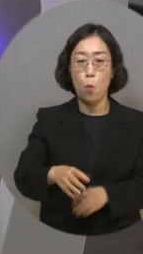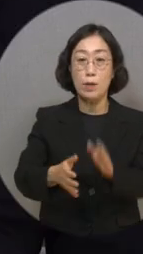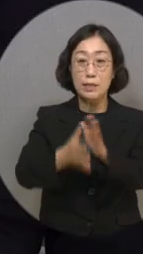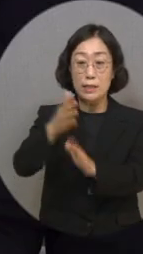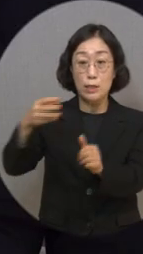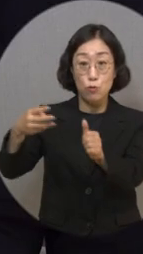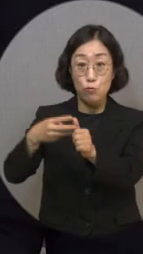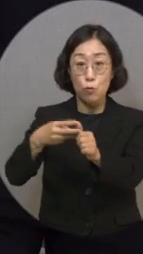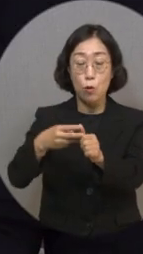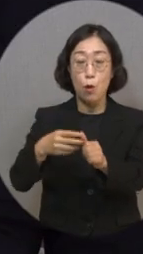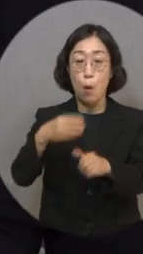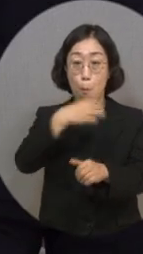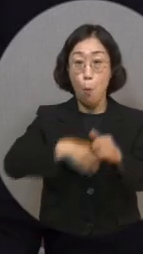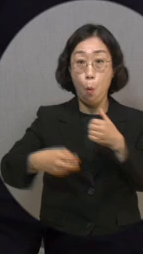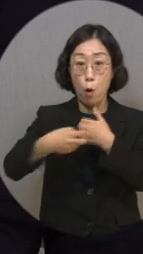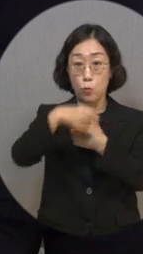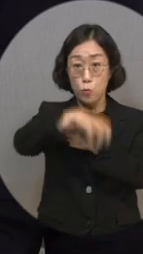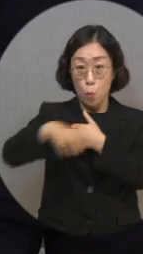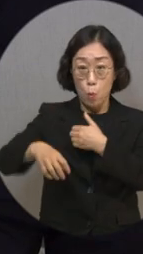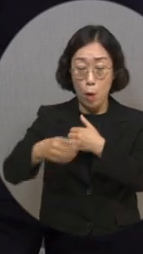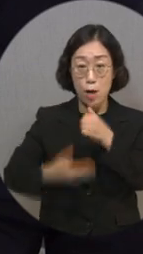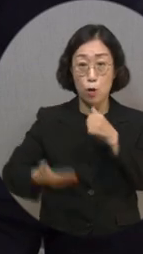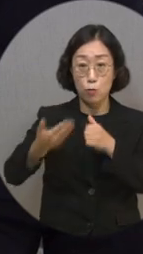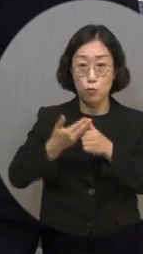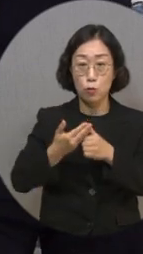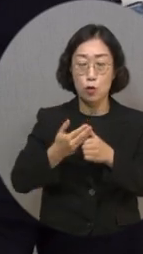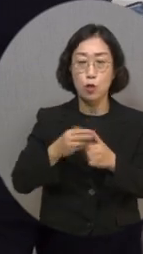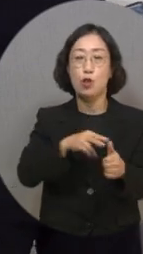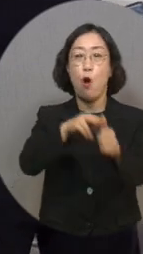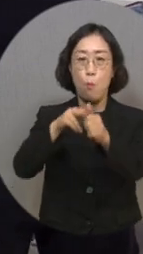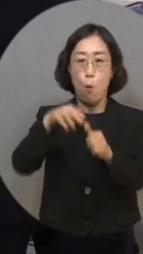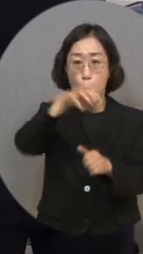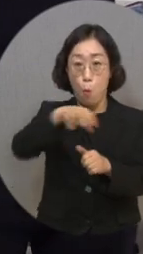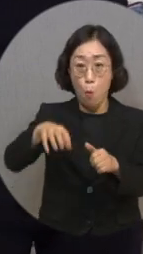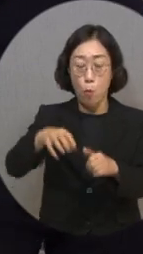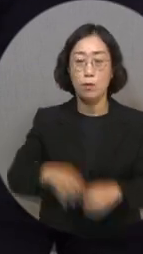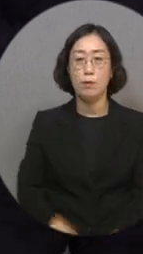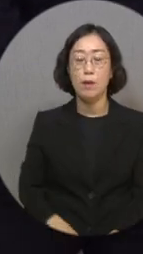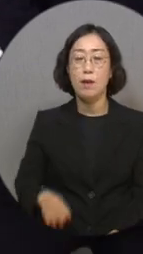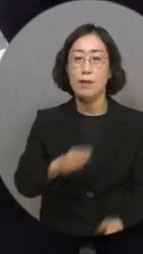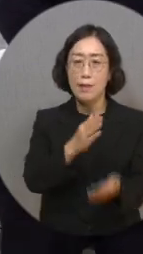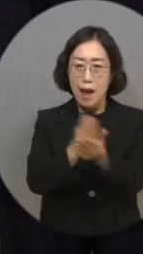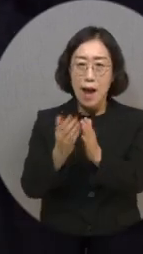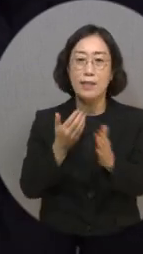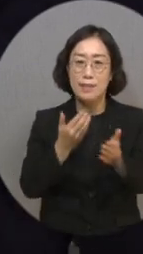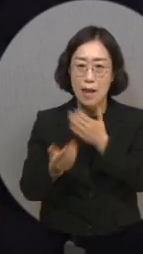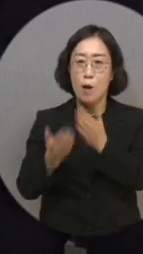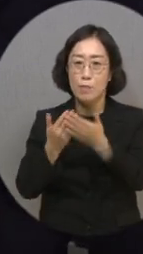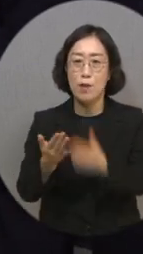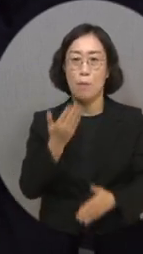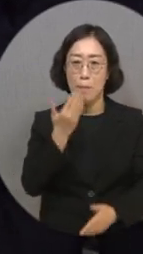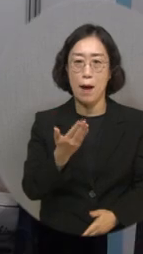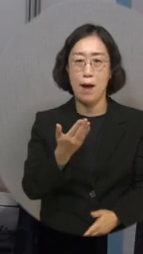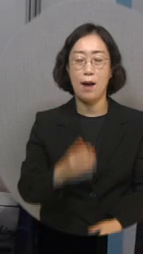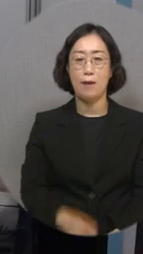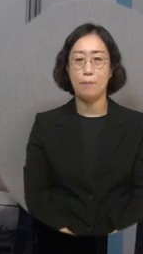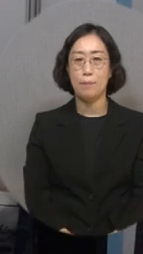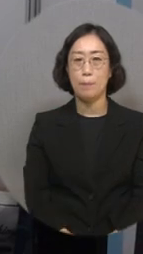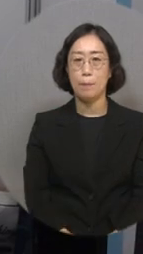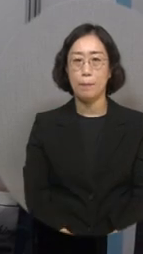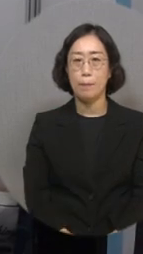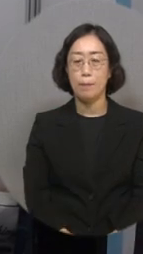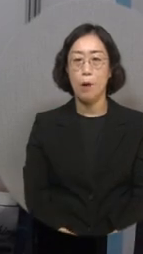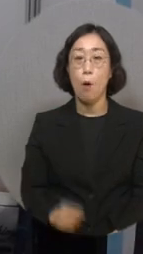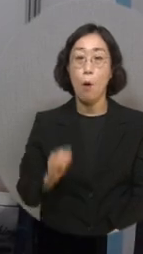보건소가 참여해 건강정보를 제공한 건강증진관에서도 다양한 체험이 이어졌습니다. 또